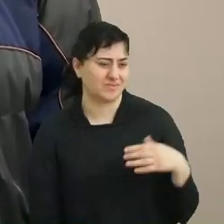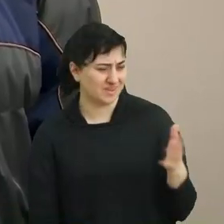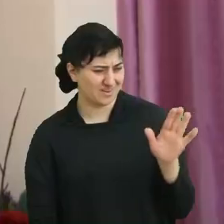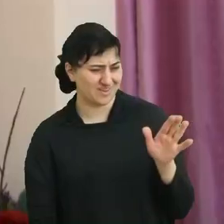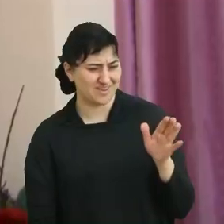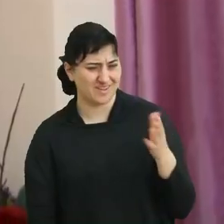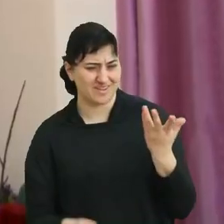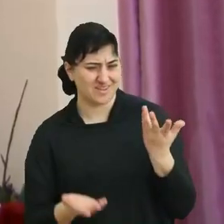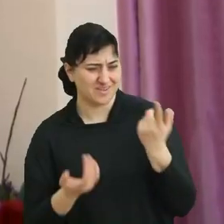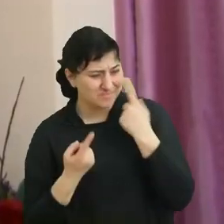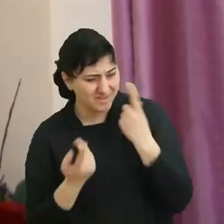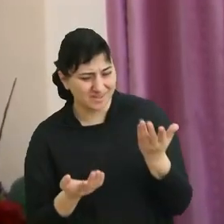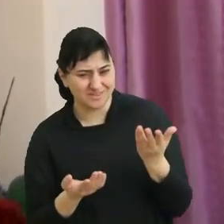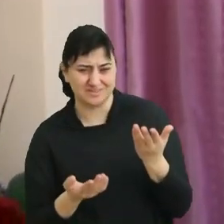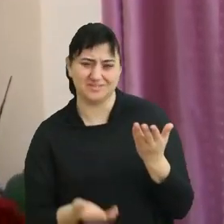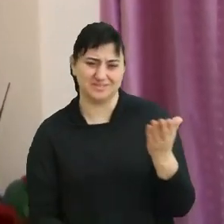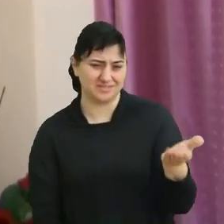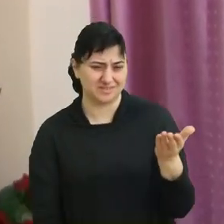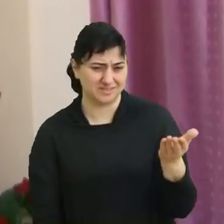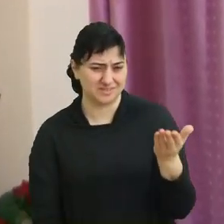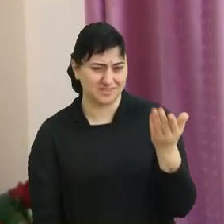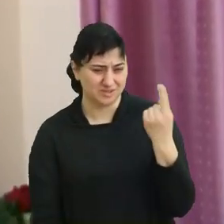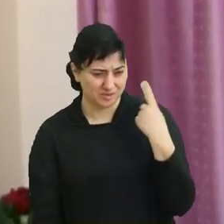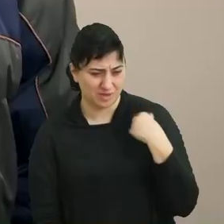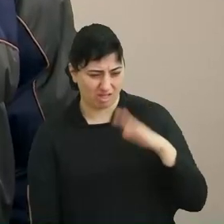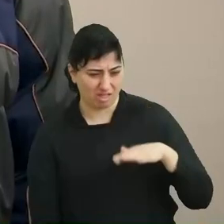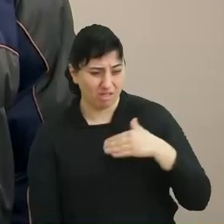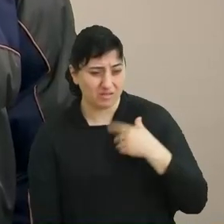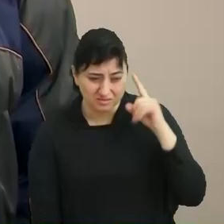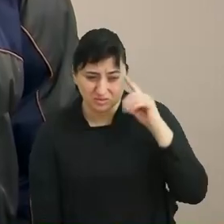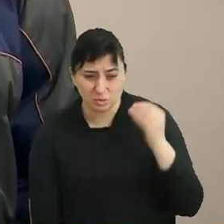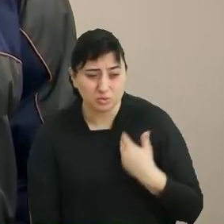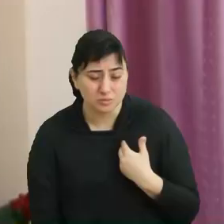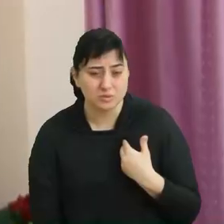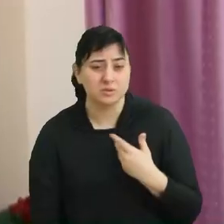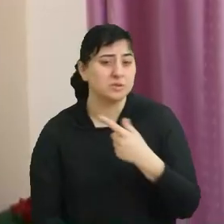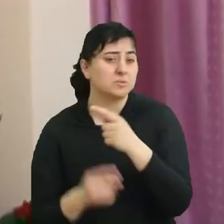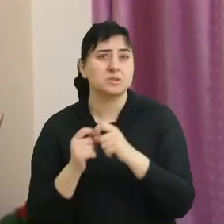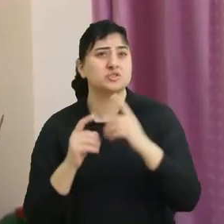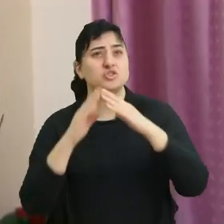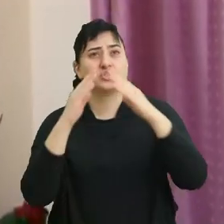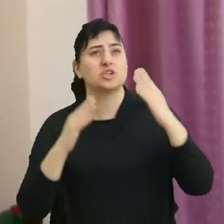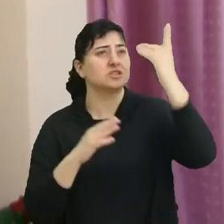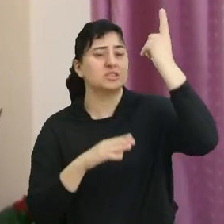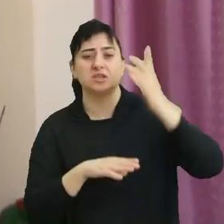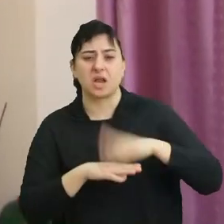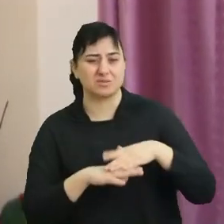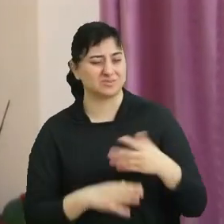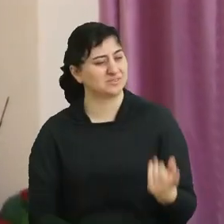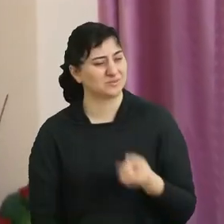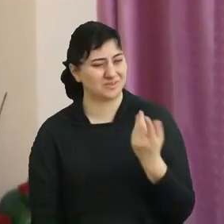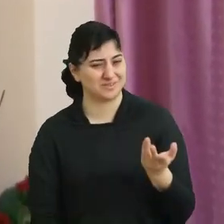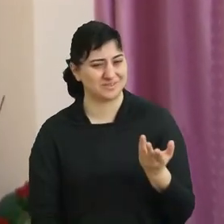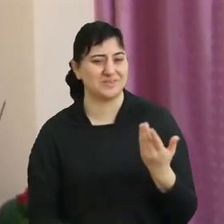Ağzı hareketlere bir bak ya. Ya sen bizi dünkü çocuk mu sandın enişte? Başak Hanım'ın ne işi varmış ki çatıda Allah'ım